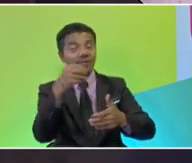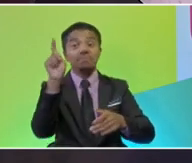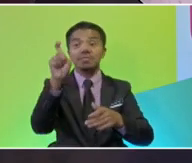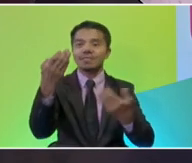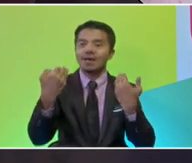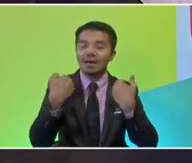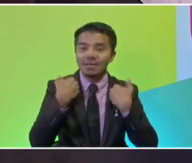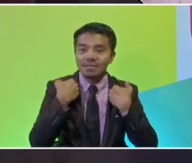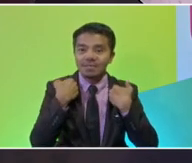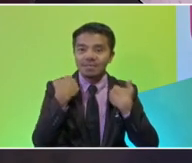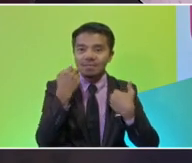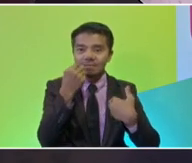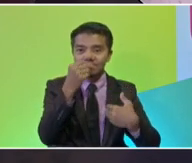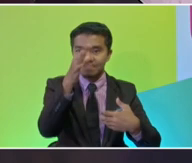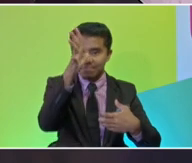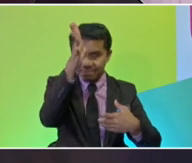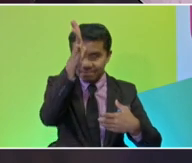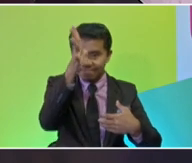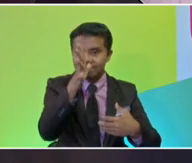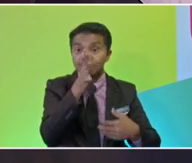dewasa ataupun itu baper